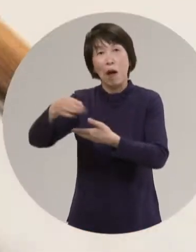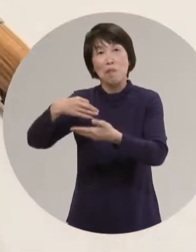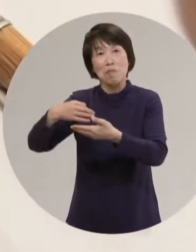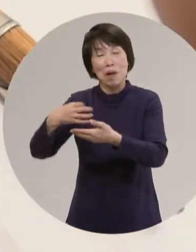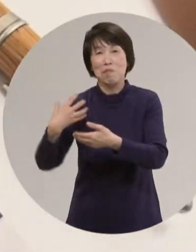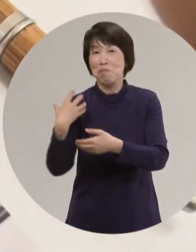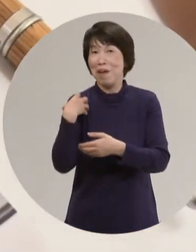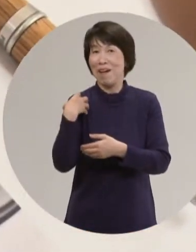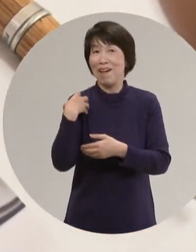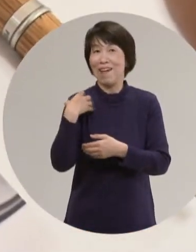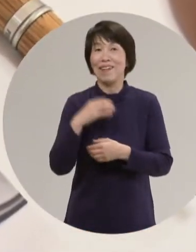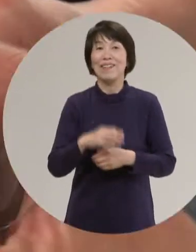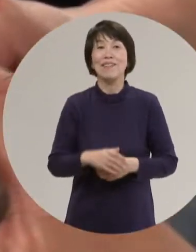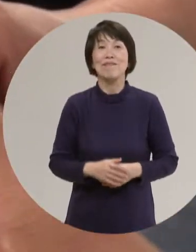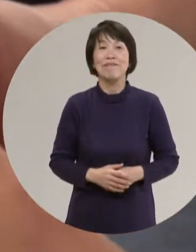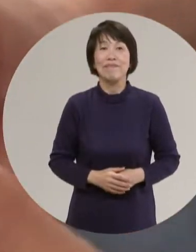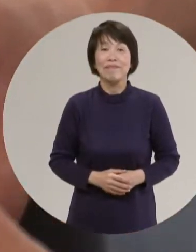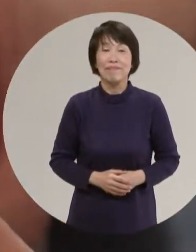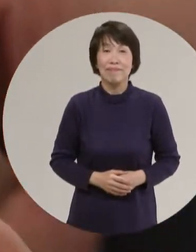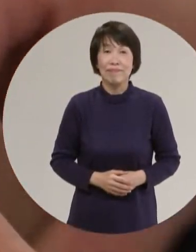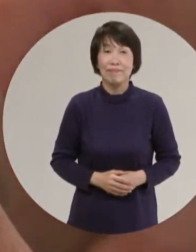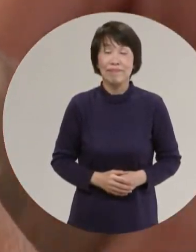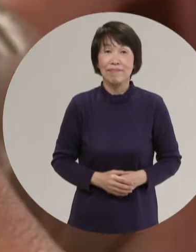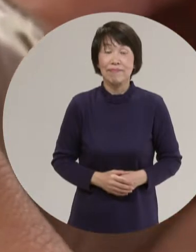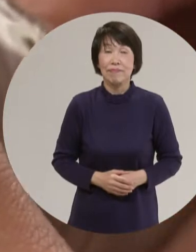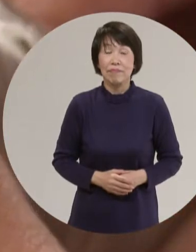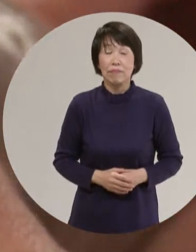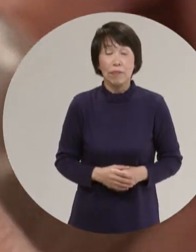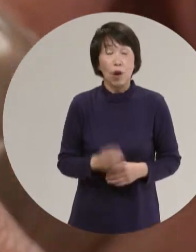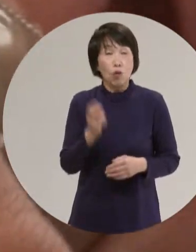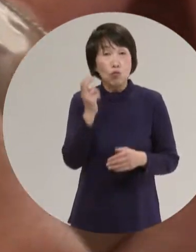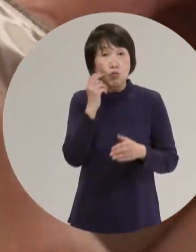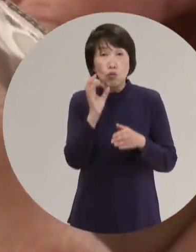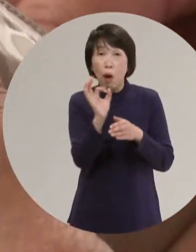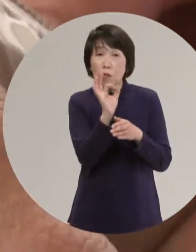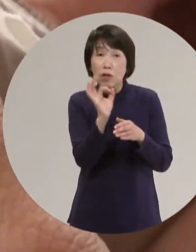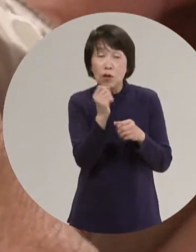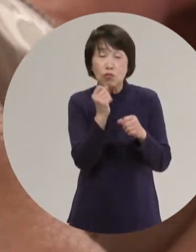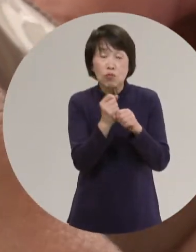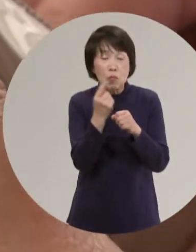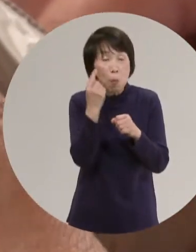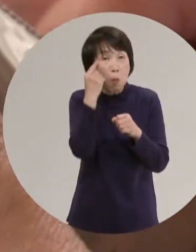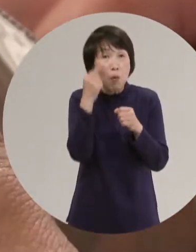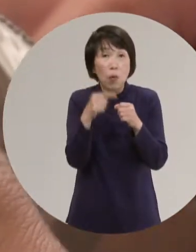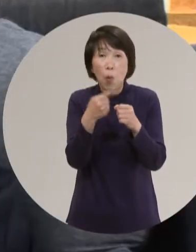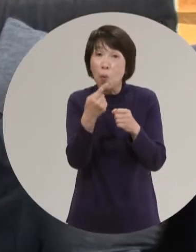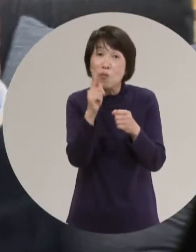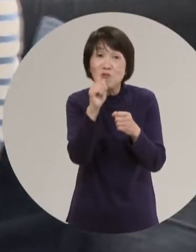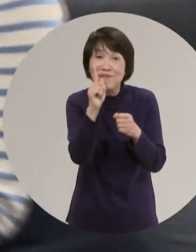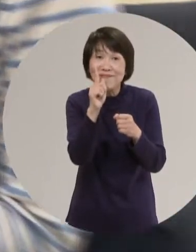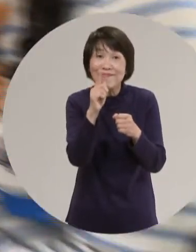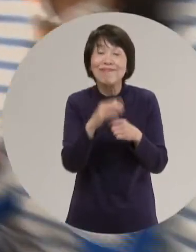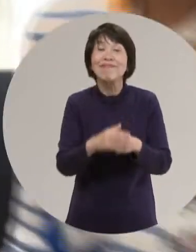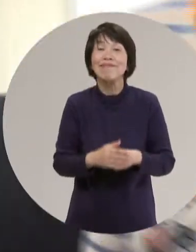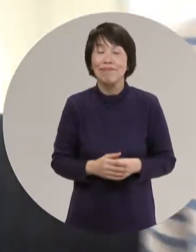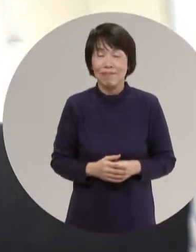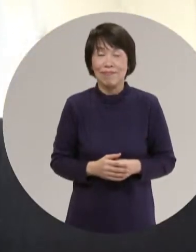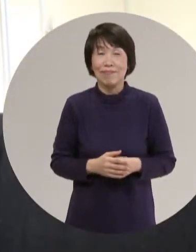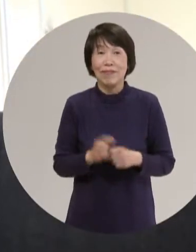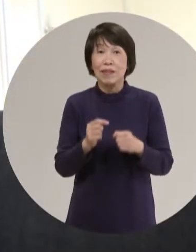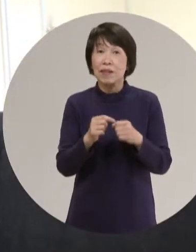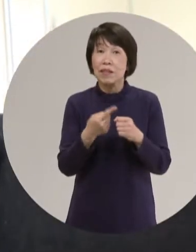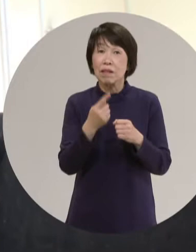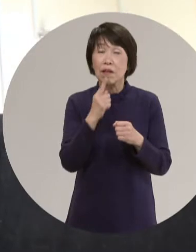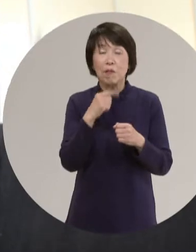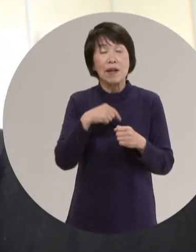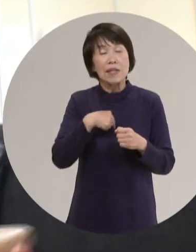。 なぜこの靴のアクセサリー作ろうとお考えになったんですか？ そうですね、最初のき